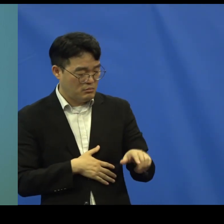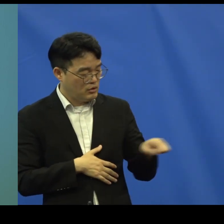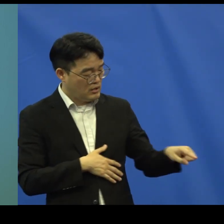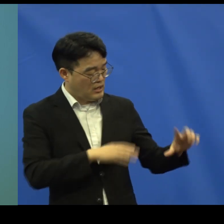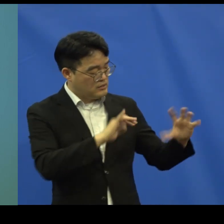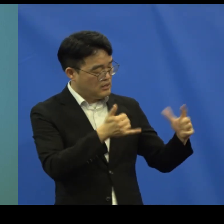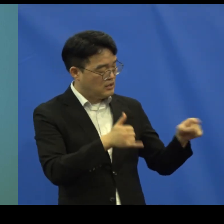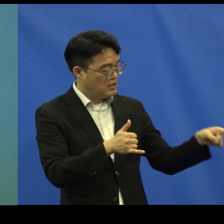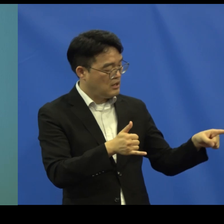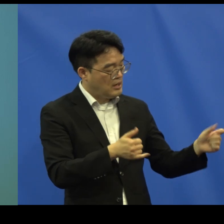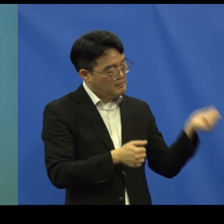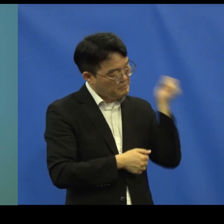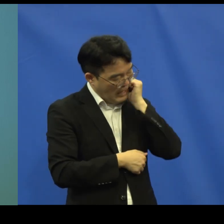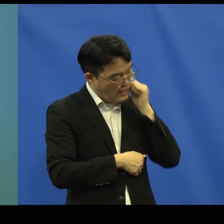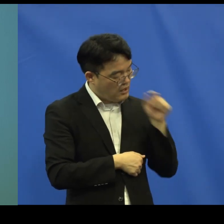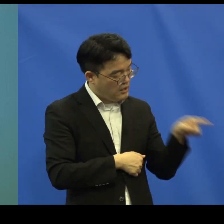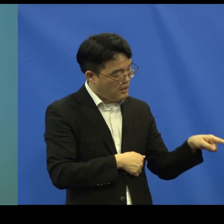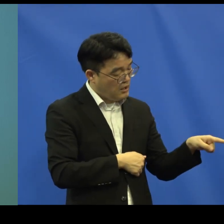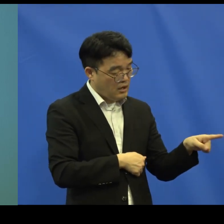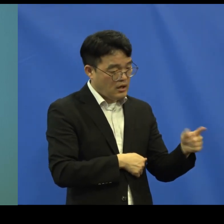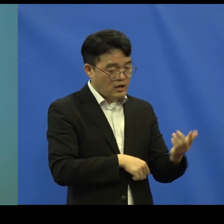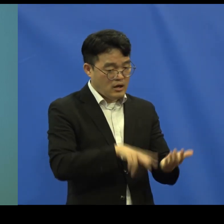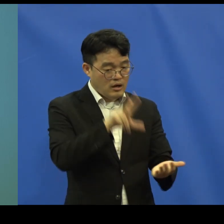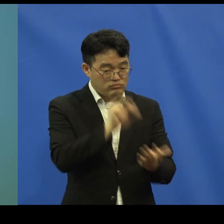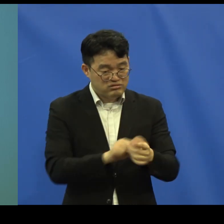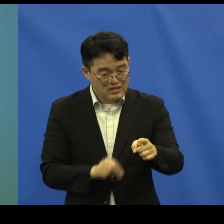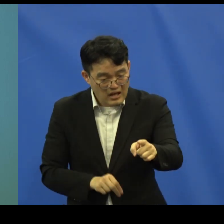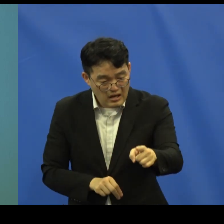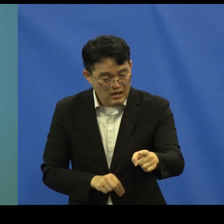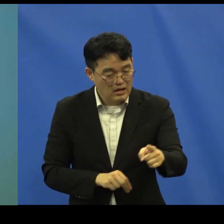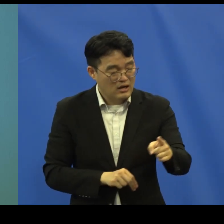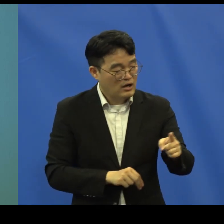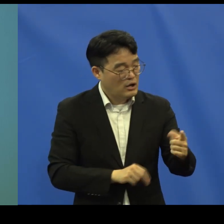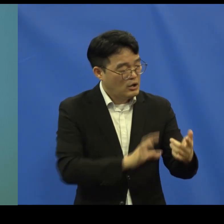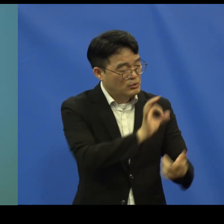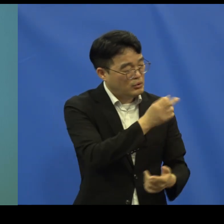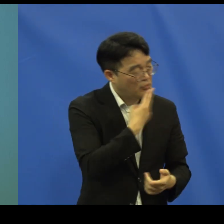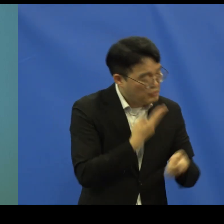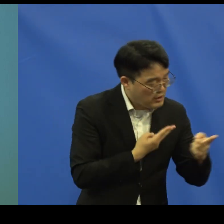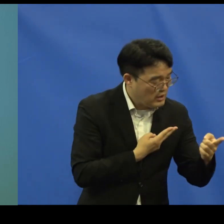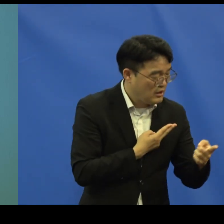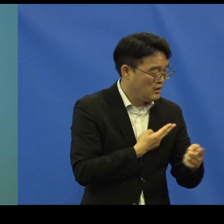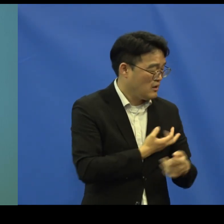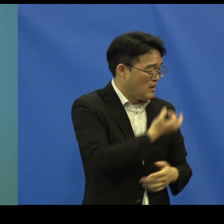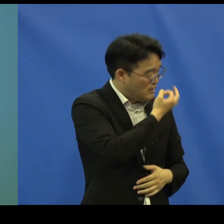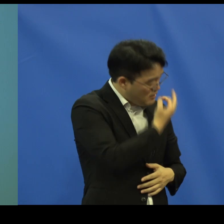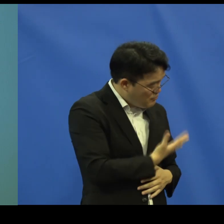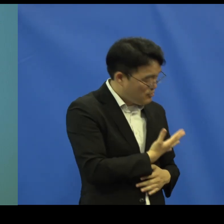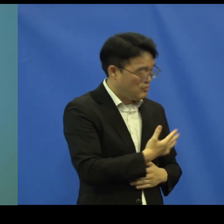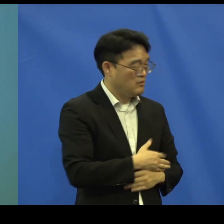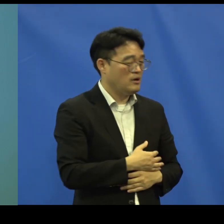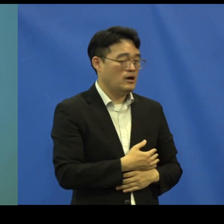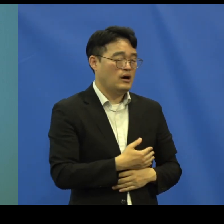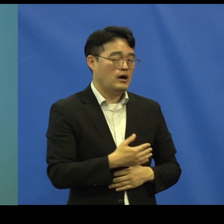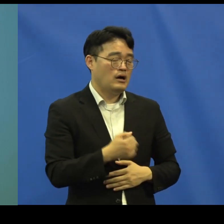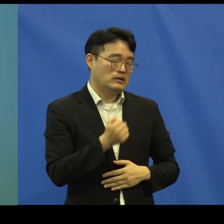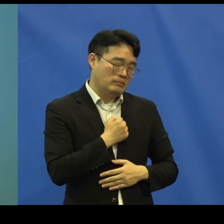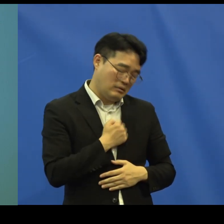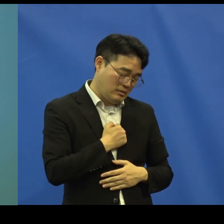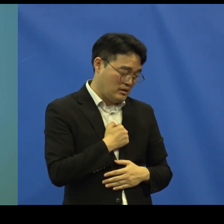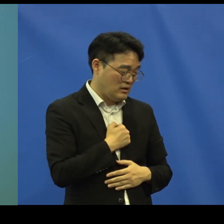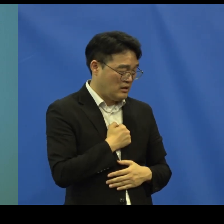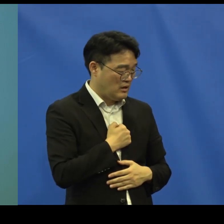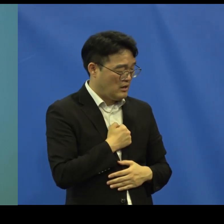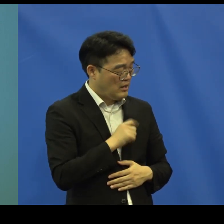떨구다 보면 혼란에 빠지고 절망할 때가 많아요. 아마 밤모섬에 갇혀있던 요한도 마찬가지일